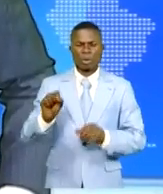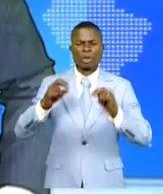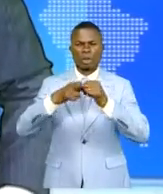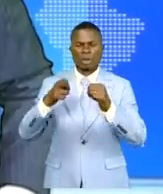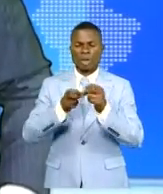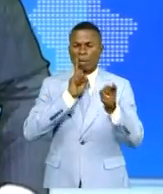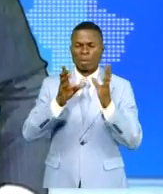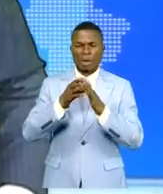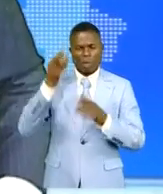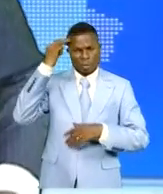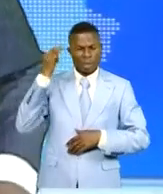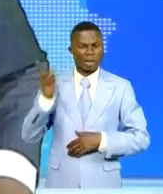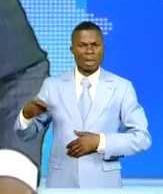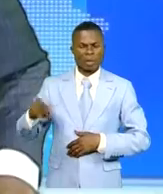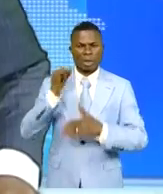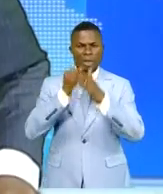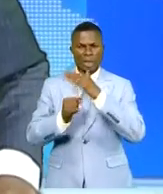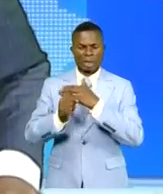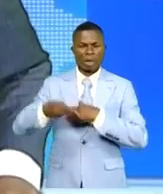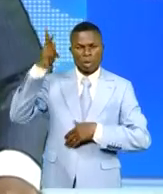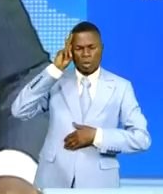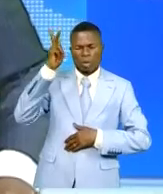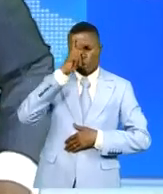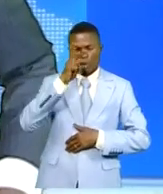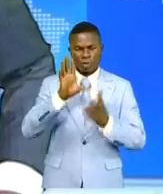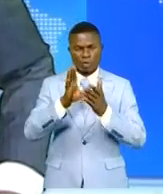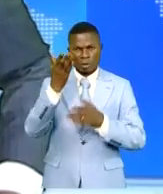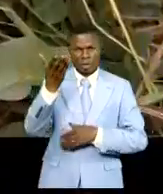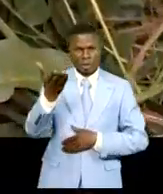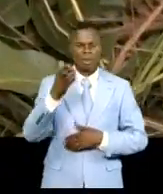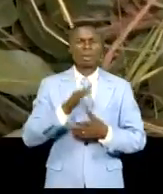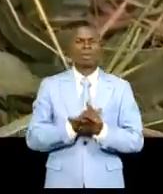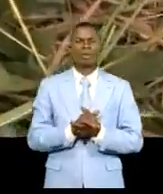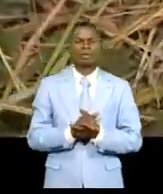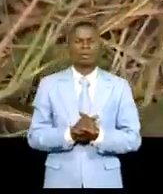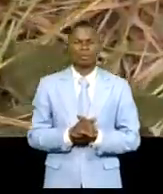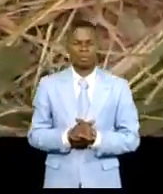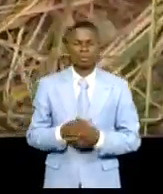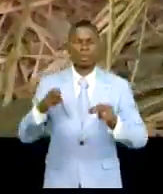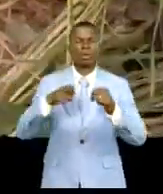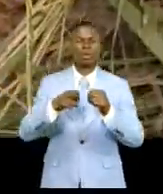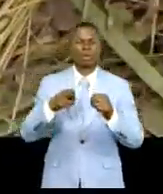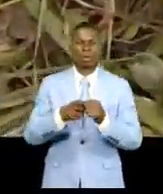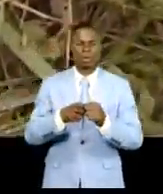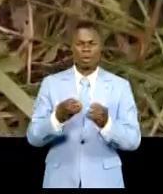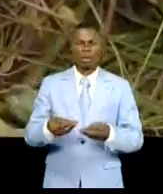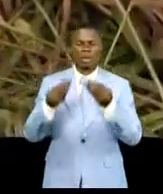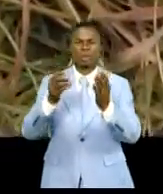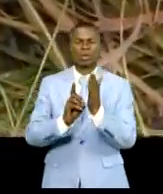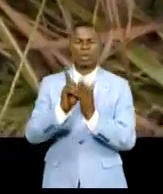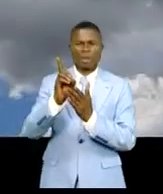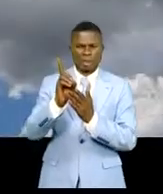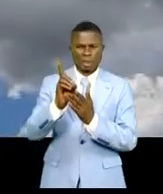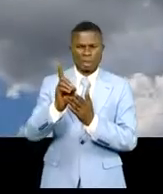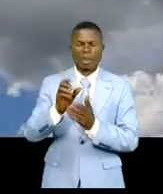ministres provinciaux de l'Intérieur du Haut-Katanga. On en parle dans ses commentaires. L'électricité, moteur de croissance, l'assertion